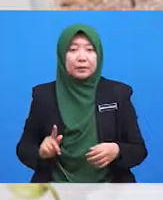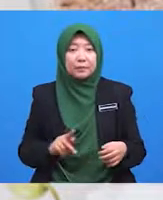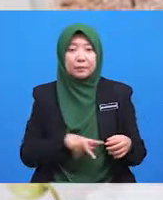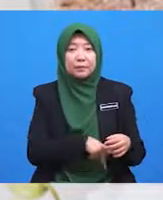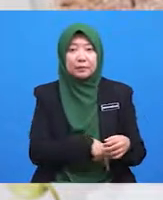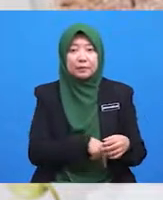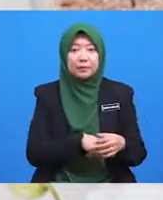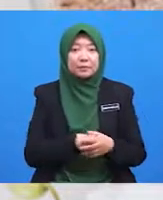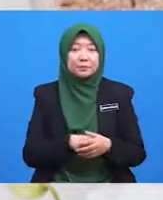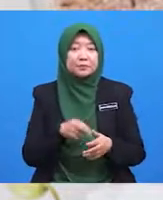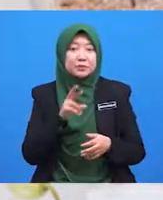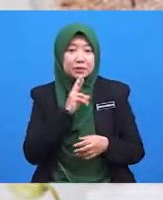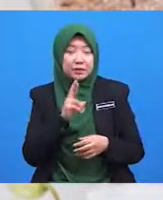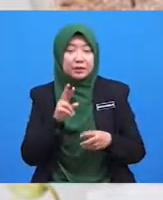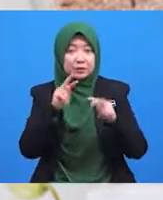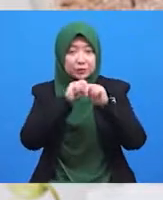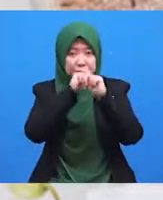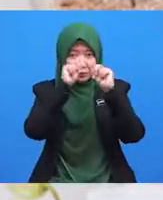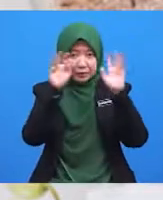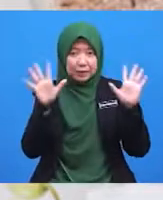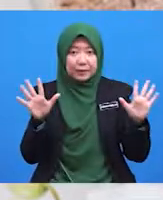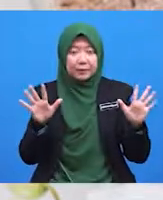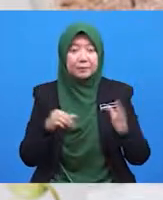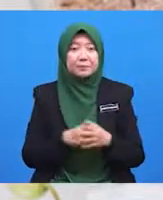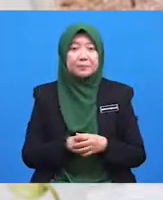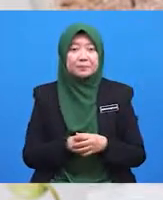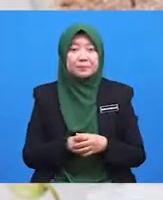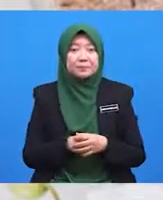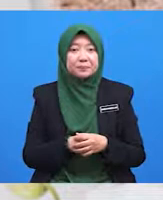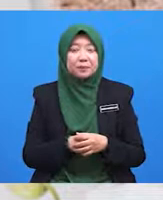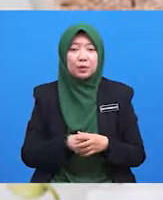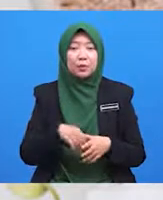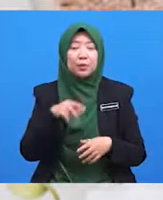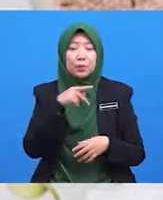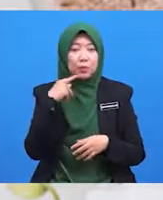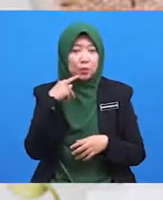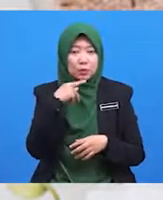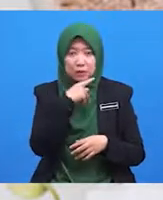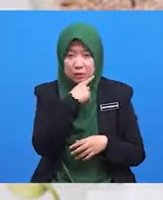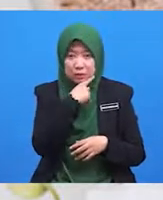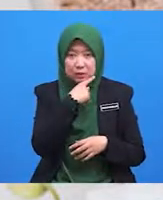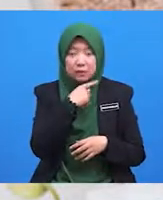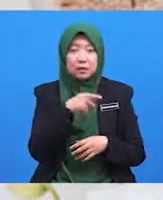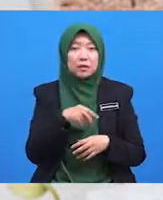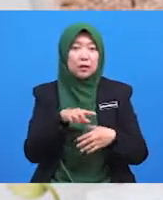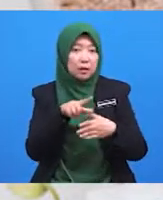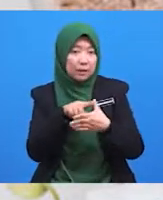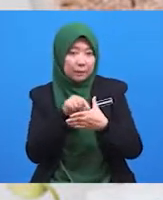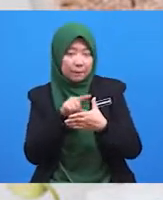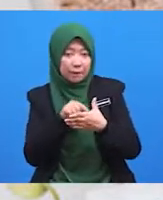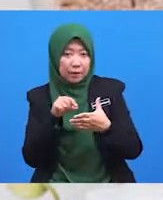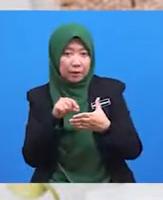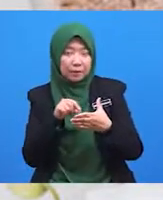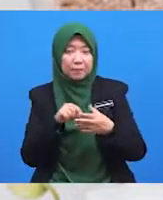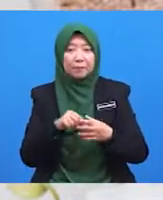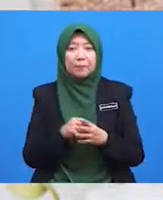sejenis cecair jernih terdiri daripada protein, lemak, enzim,